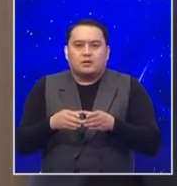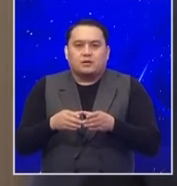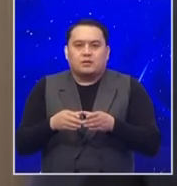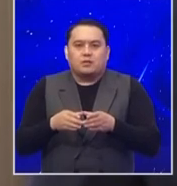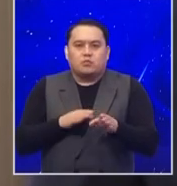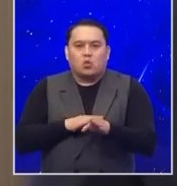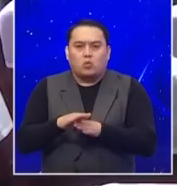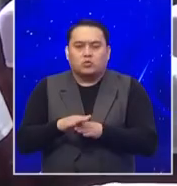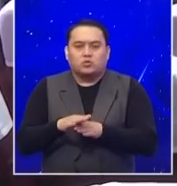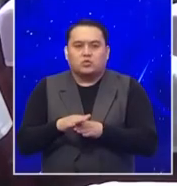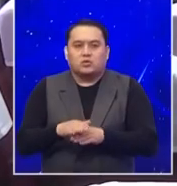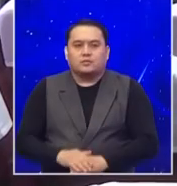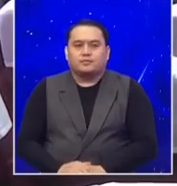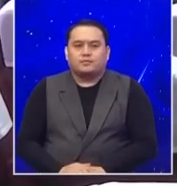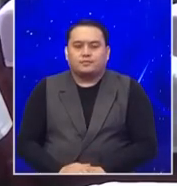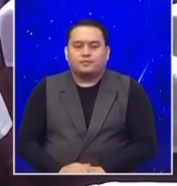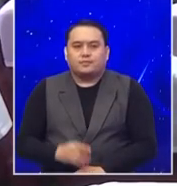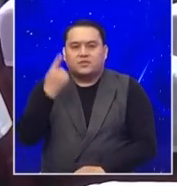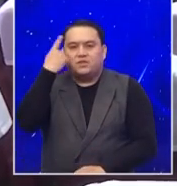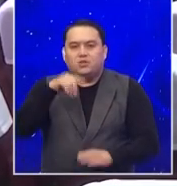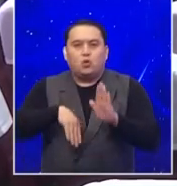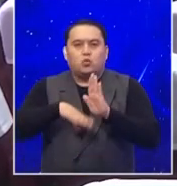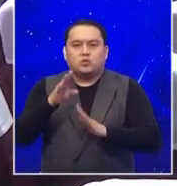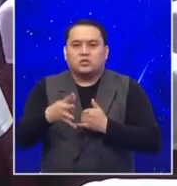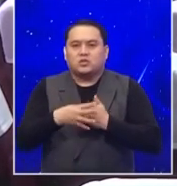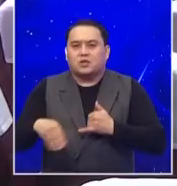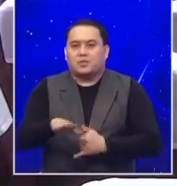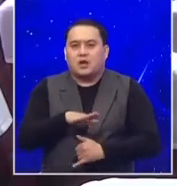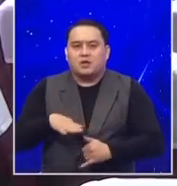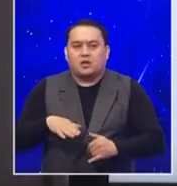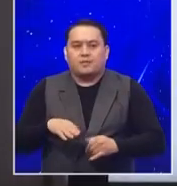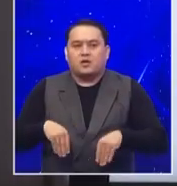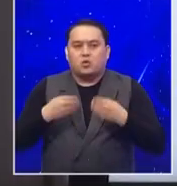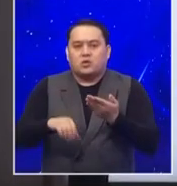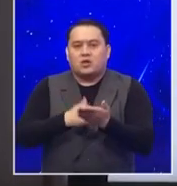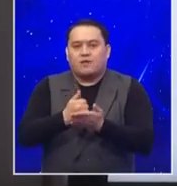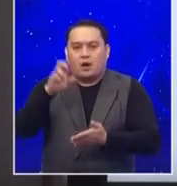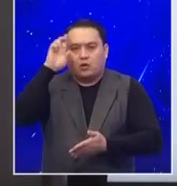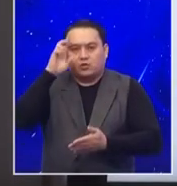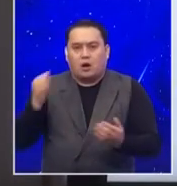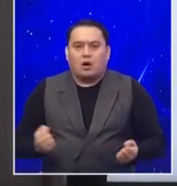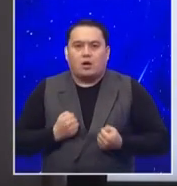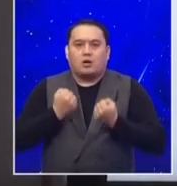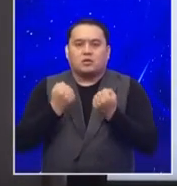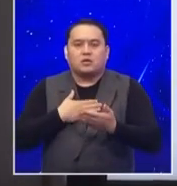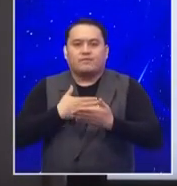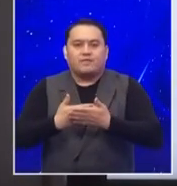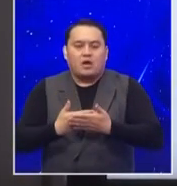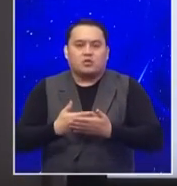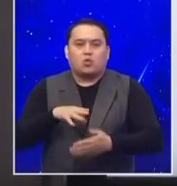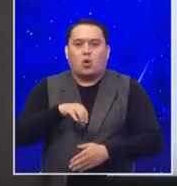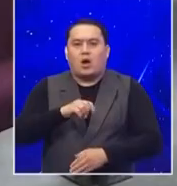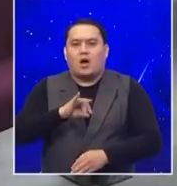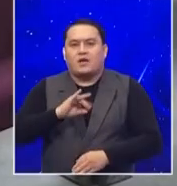отношений полностью открыт. Инициатива улучшения системы земельных отношений принадлежит Елбасы и активно поддерживается президентом